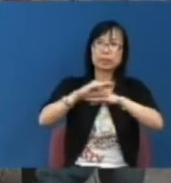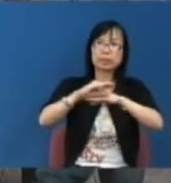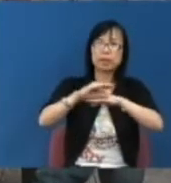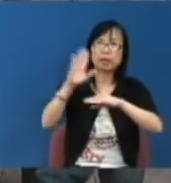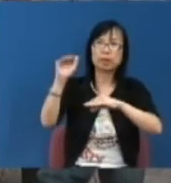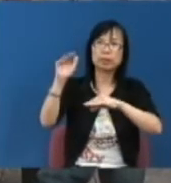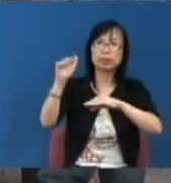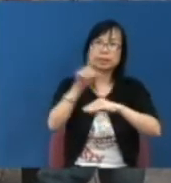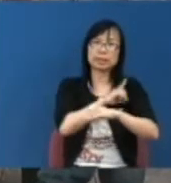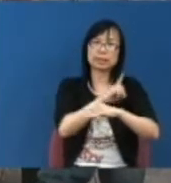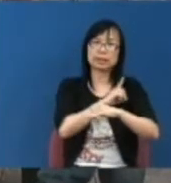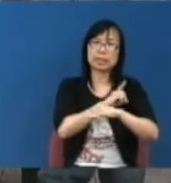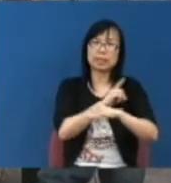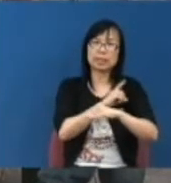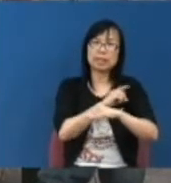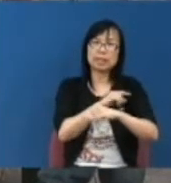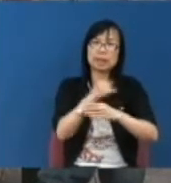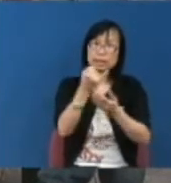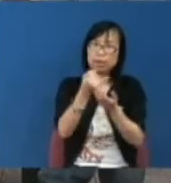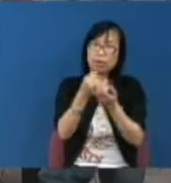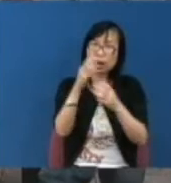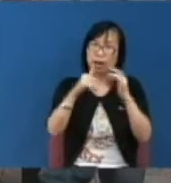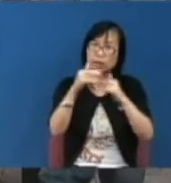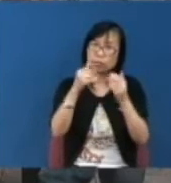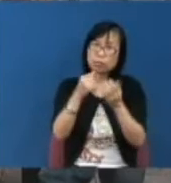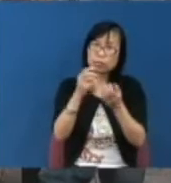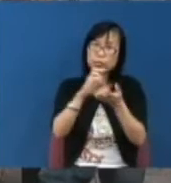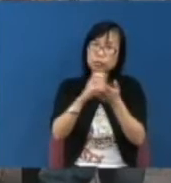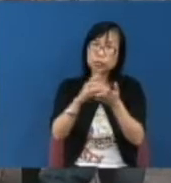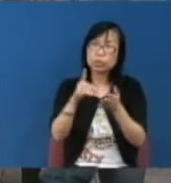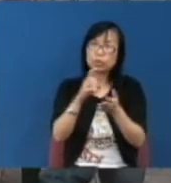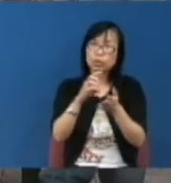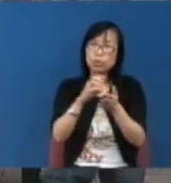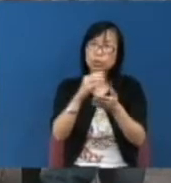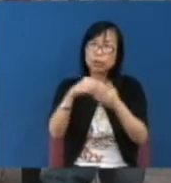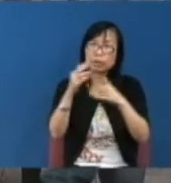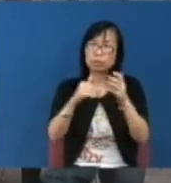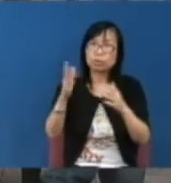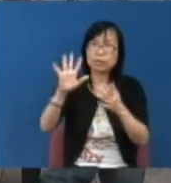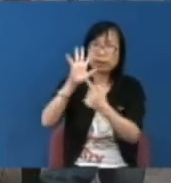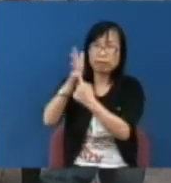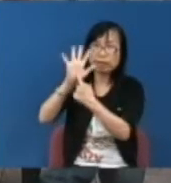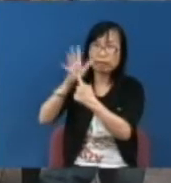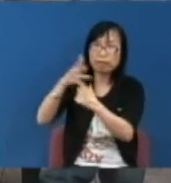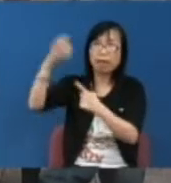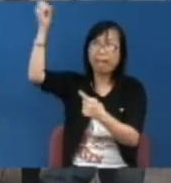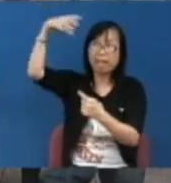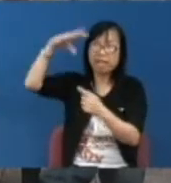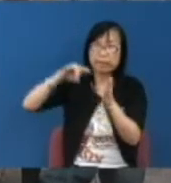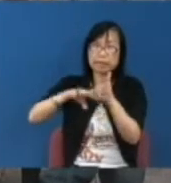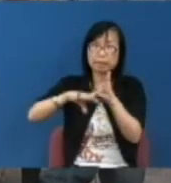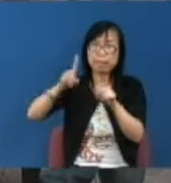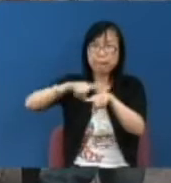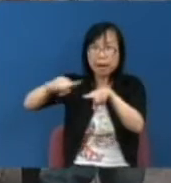可以自己本身產生的能源，譬如通過一些小型的風車或者一些發電板，咁變咗就唔